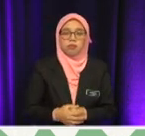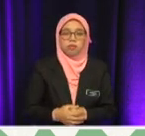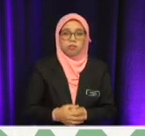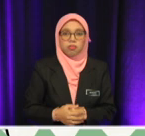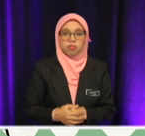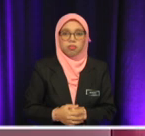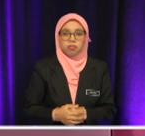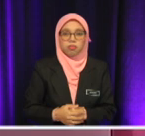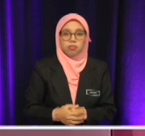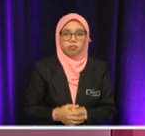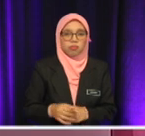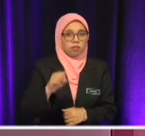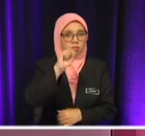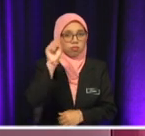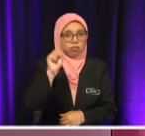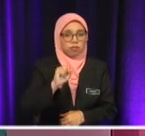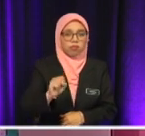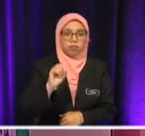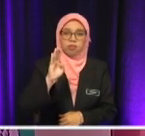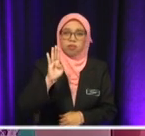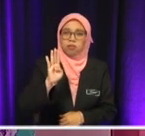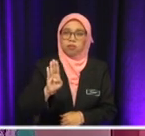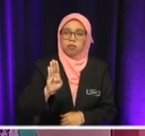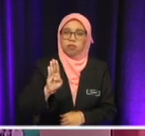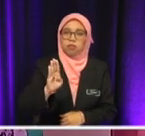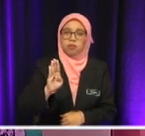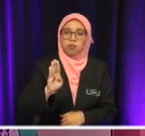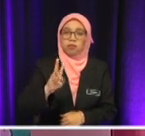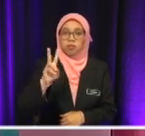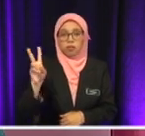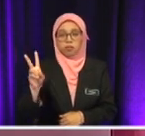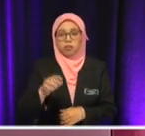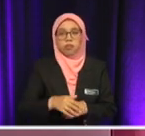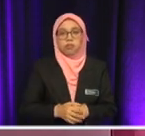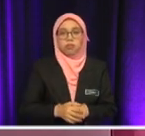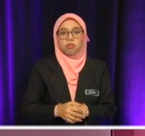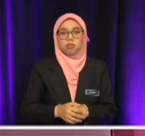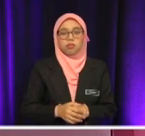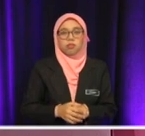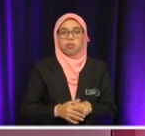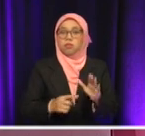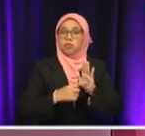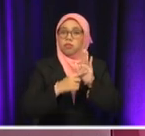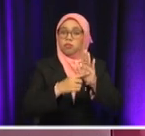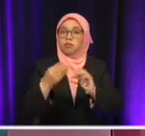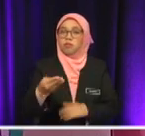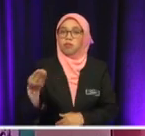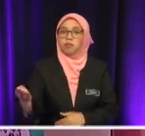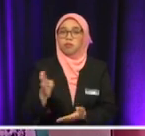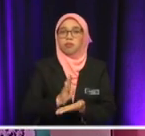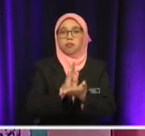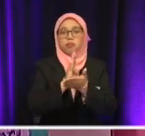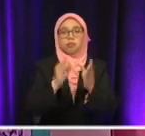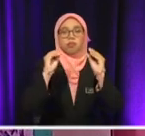Okey, kita pergi kepada soalan bahagian B yang kedua. Rajah menunjukkan bahan bantu mengajar untuk